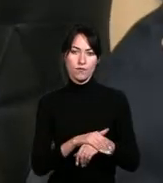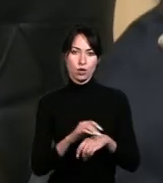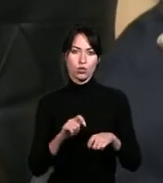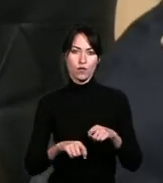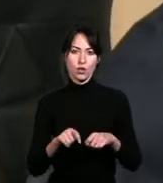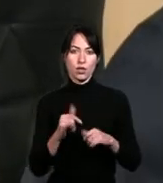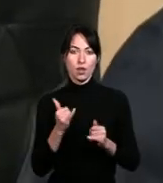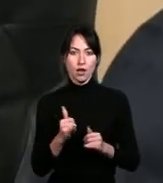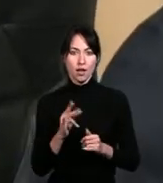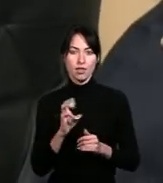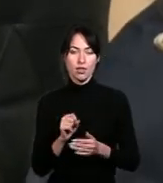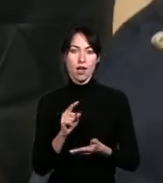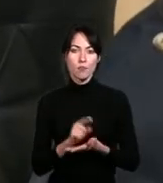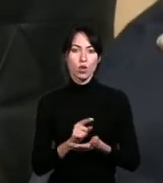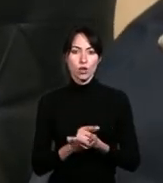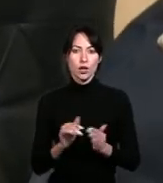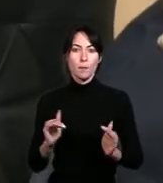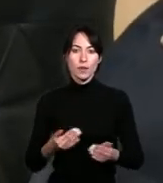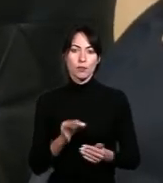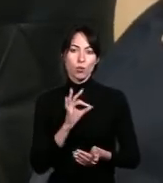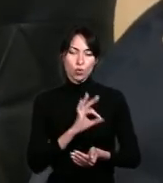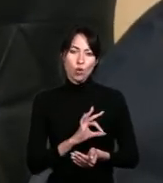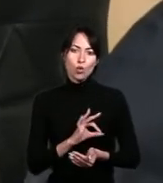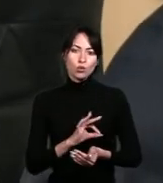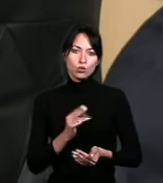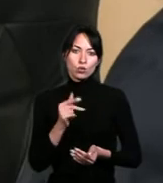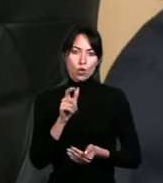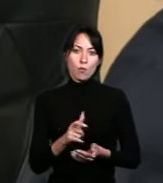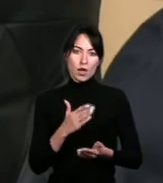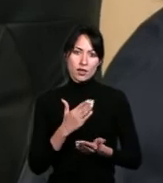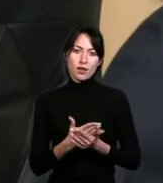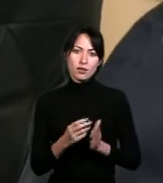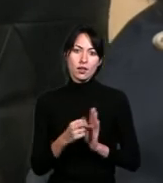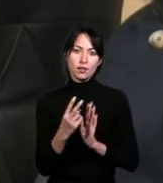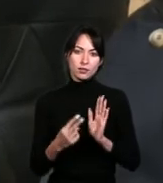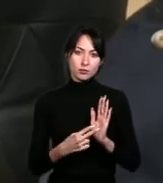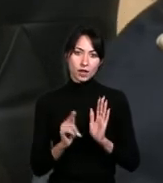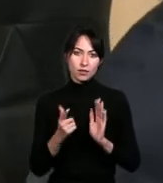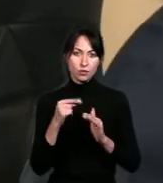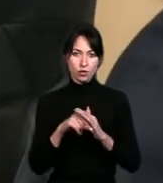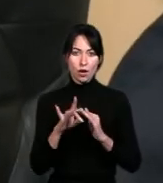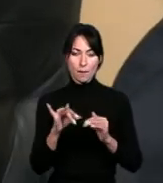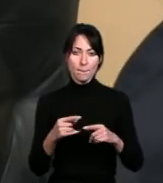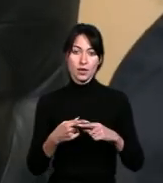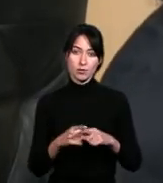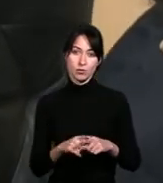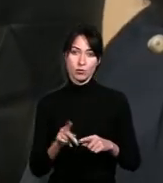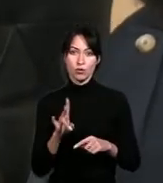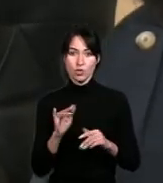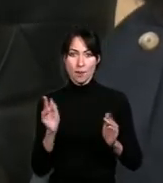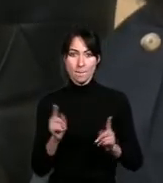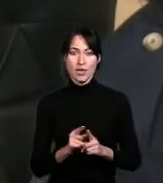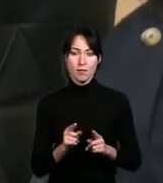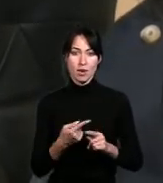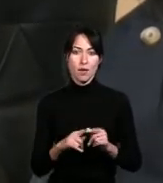Наразі неоподаткований мінімум доходів громадян є 17 гривень. Тобто при помноженні мінімальної